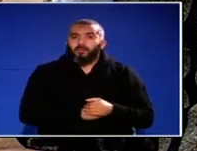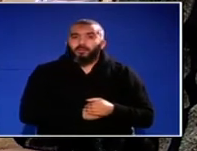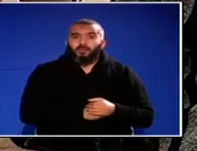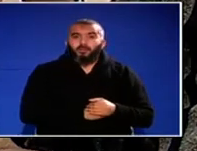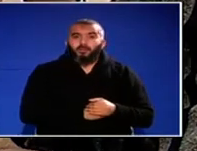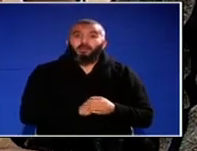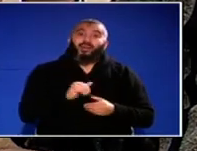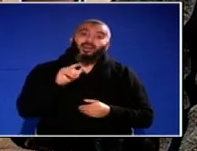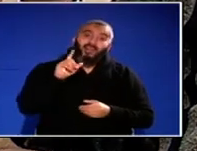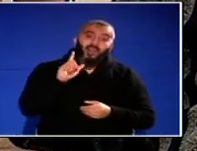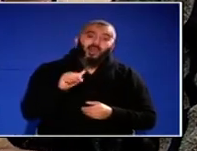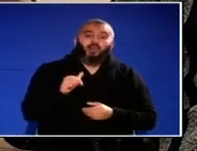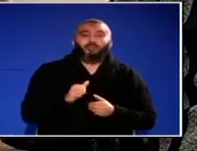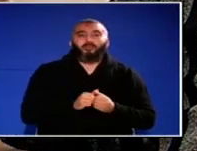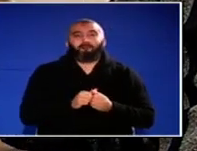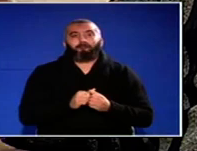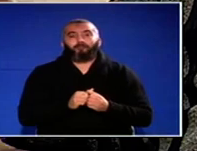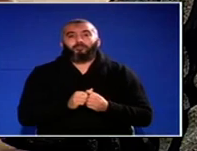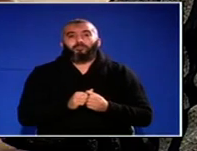زوج مصطلحات سموه وصيه